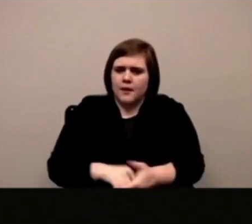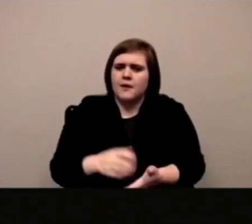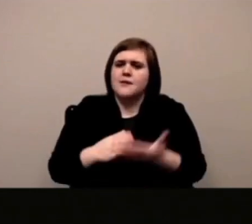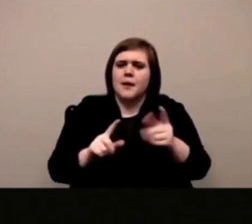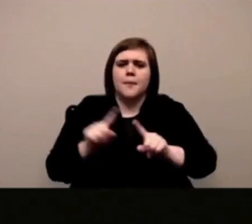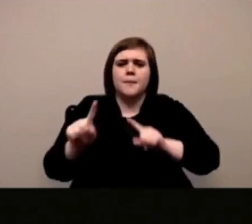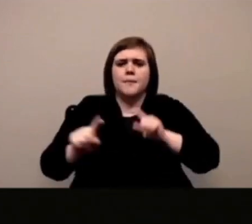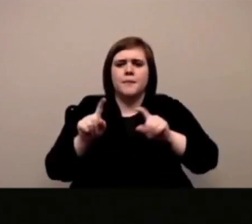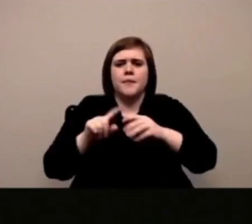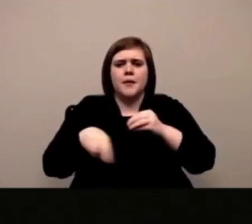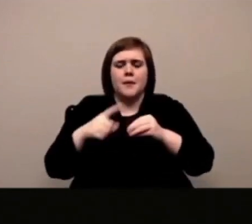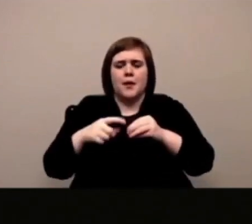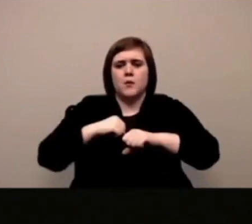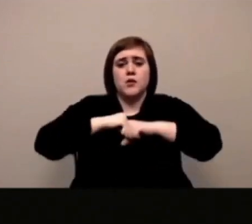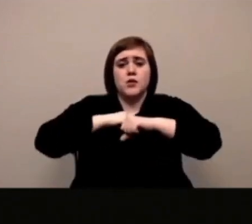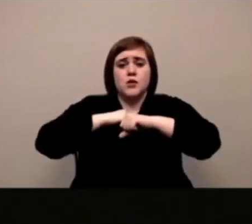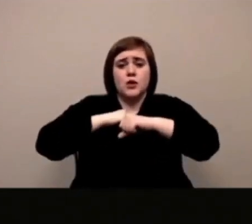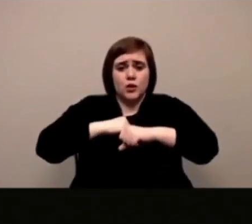少々お待ちください